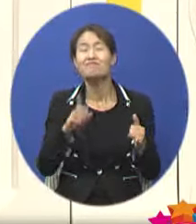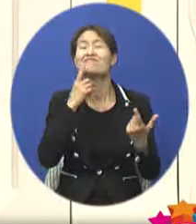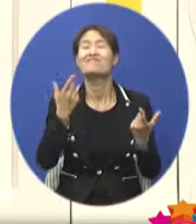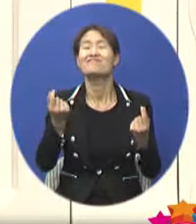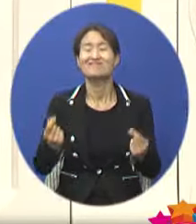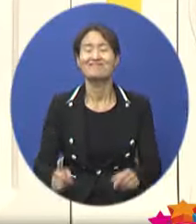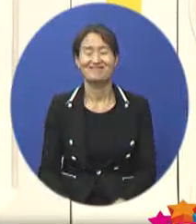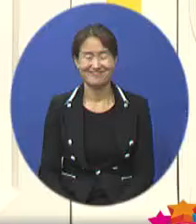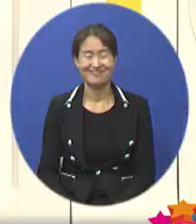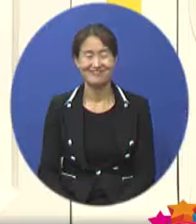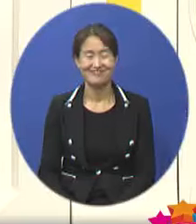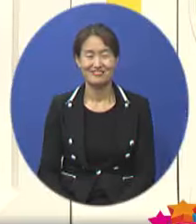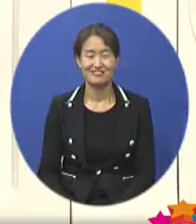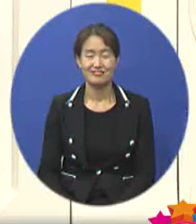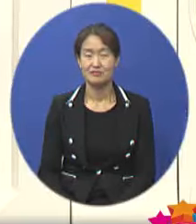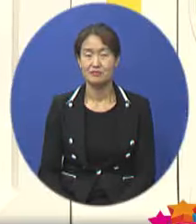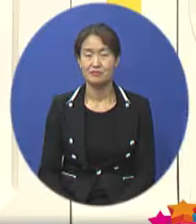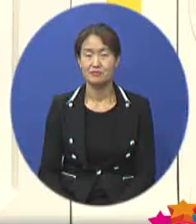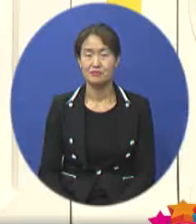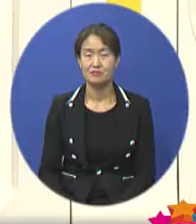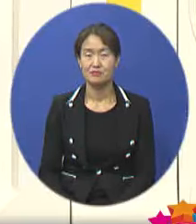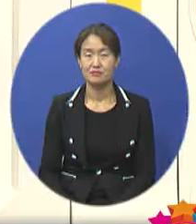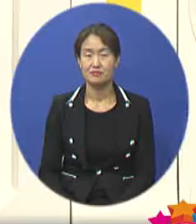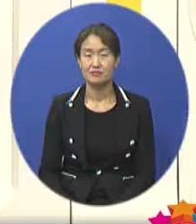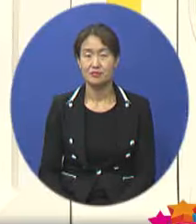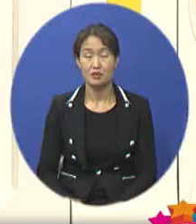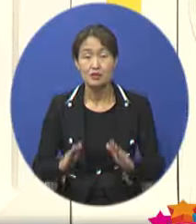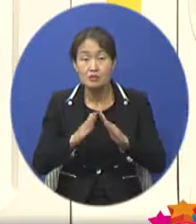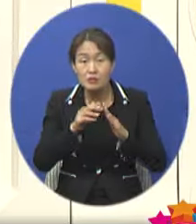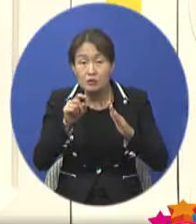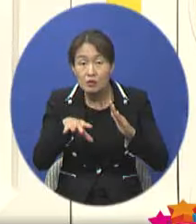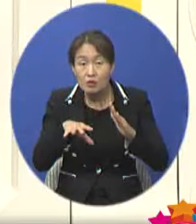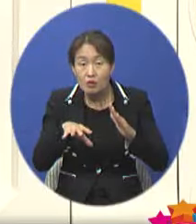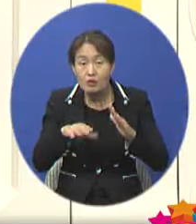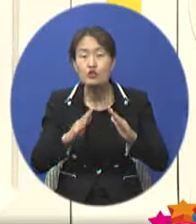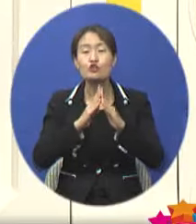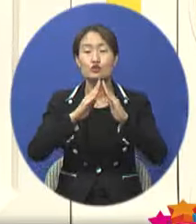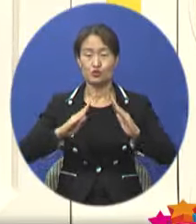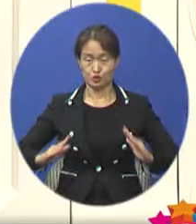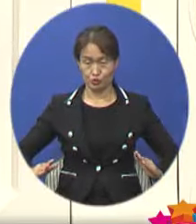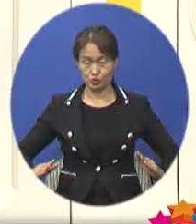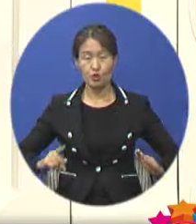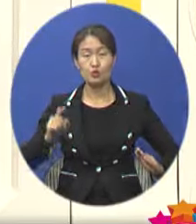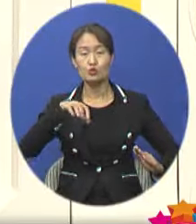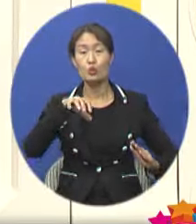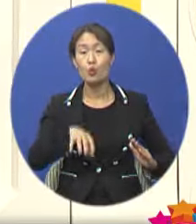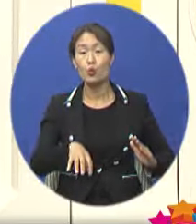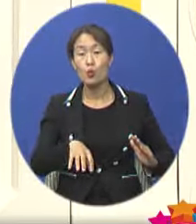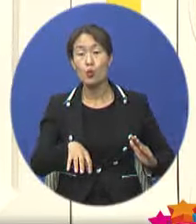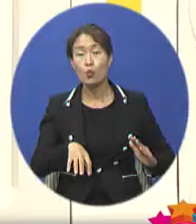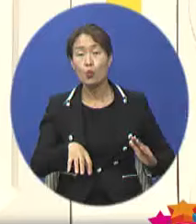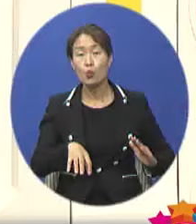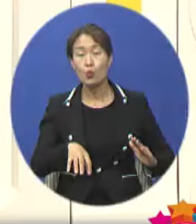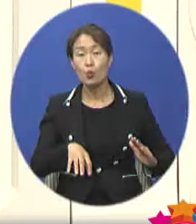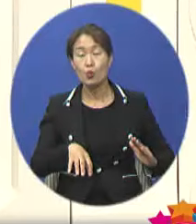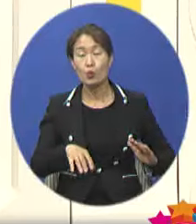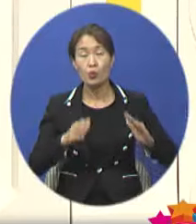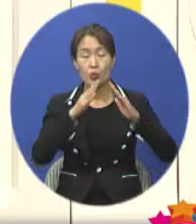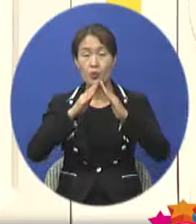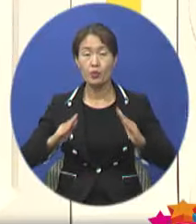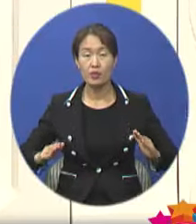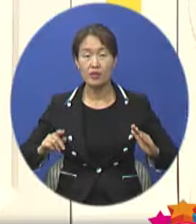애청자예요. 네. 네. 아니, 저 어디라고 하셨죠? 전주요. 전주 전주라고. 어디이시죠? 전주요?